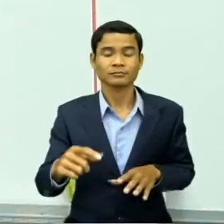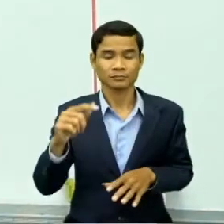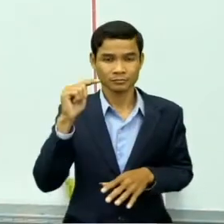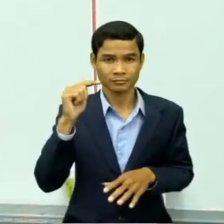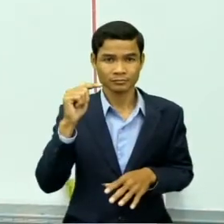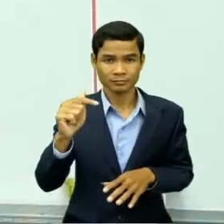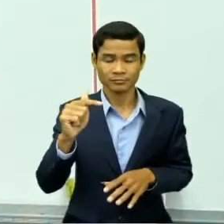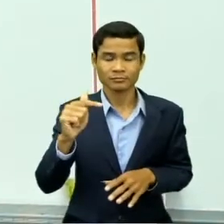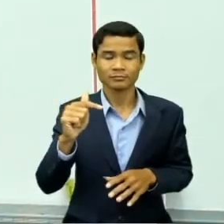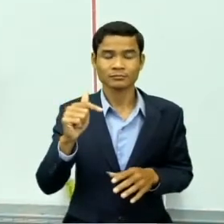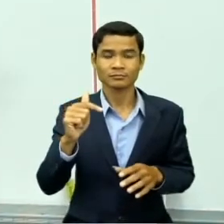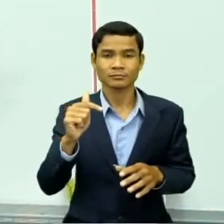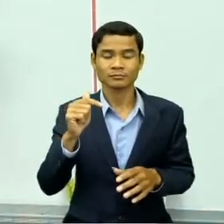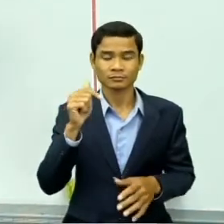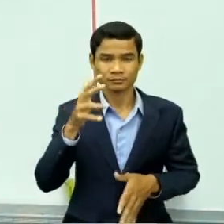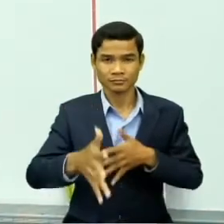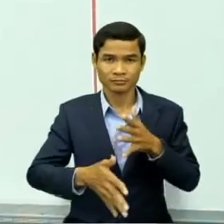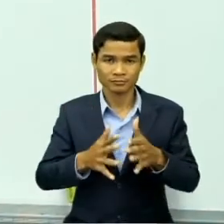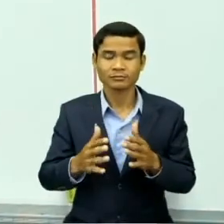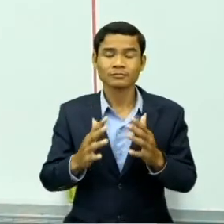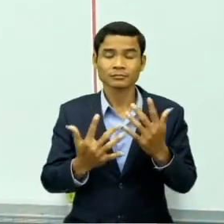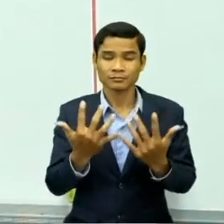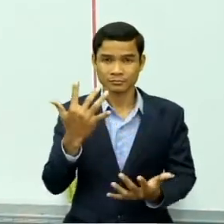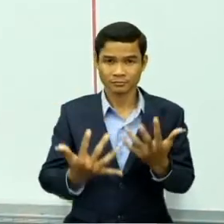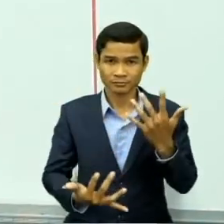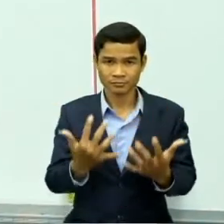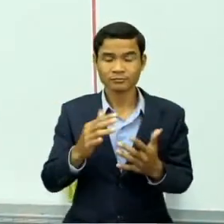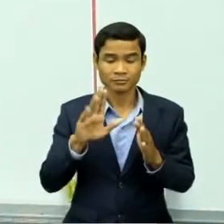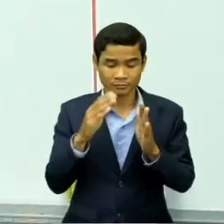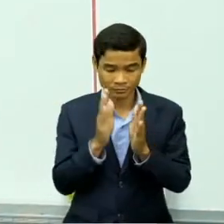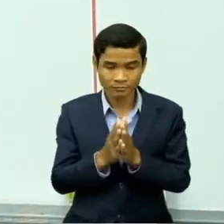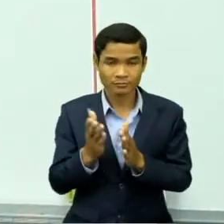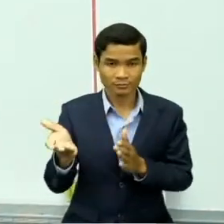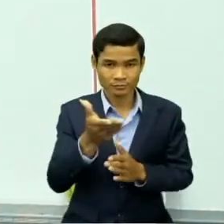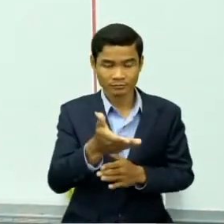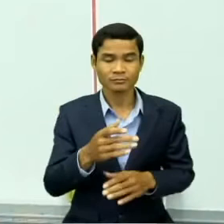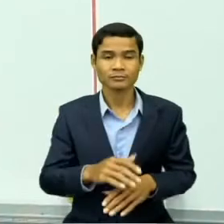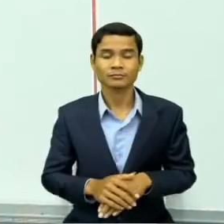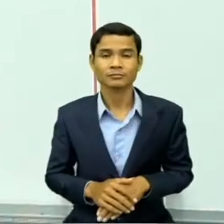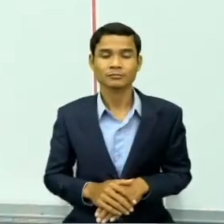នឹងអភ្លើងចាអរគុណកូន